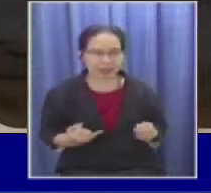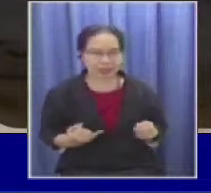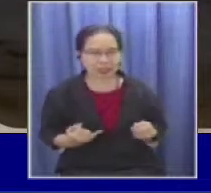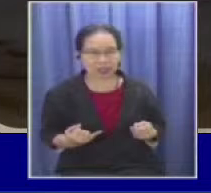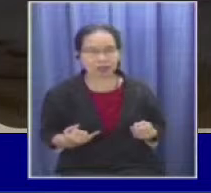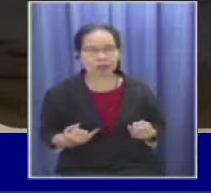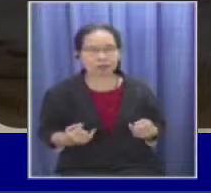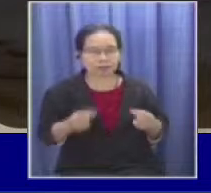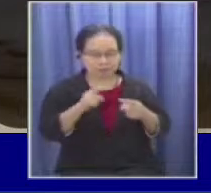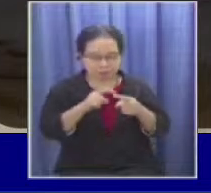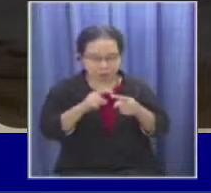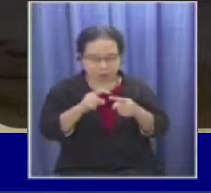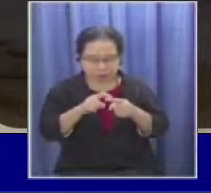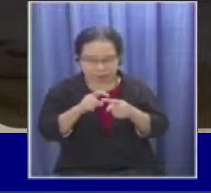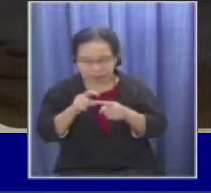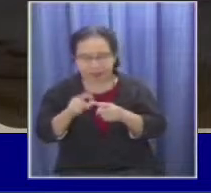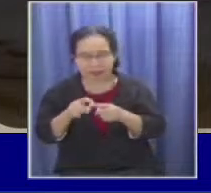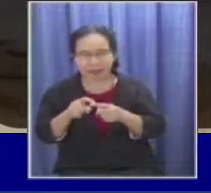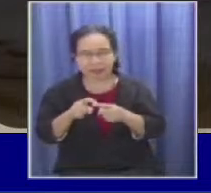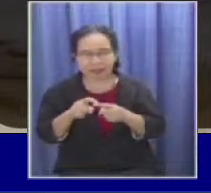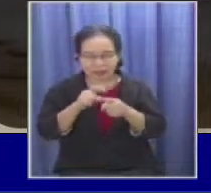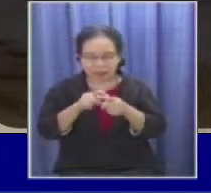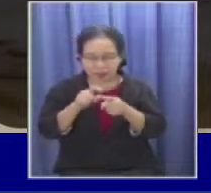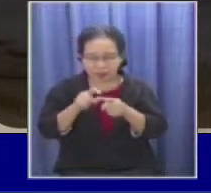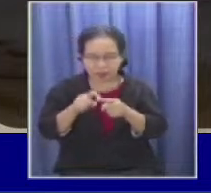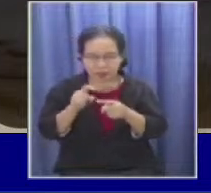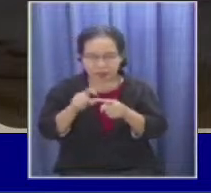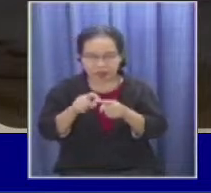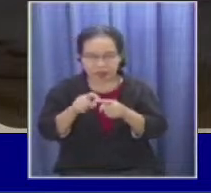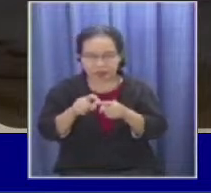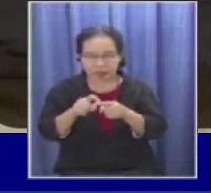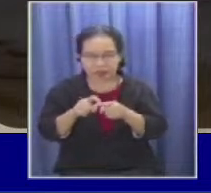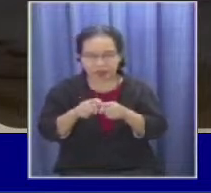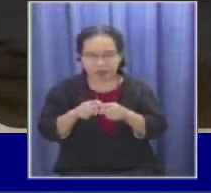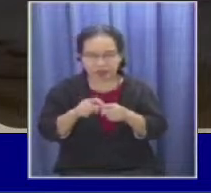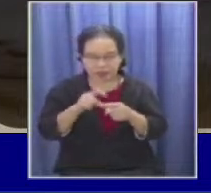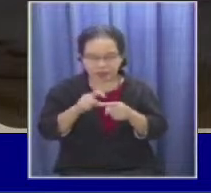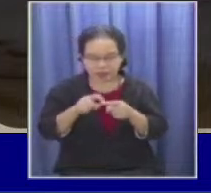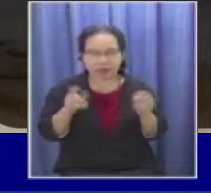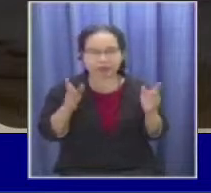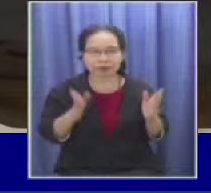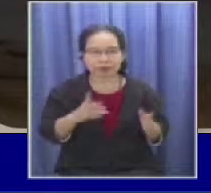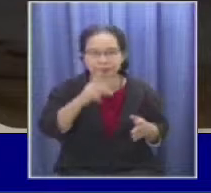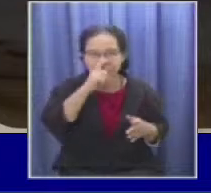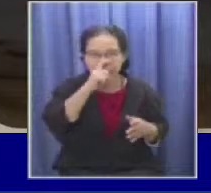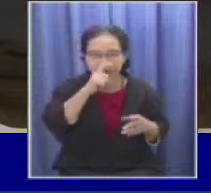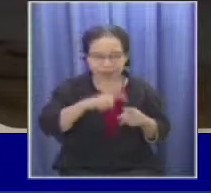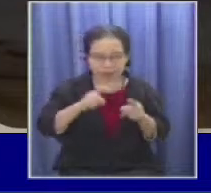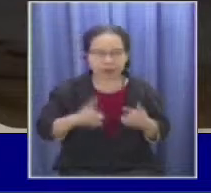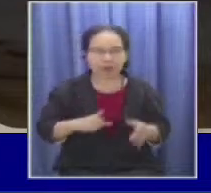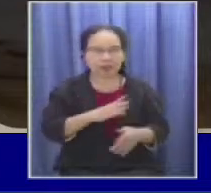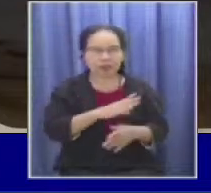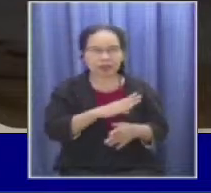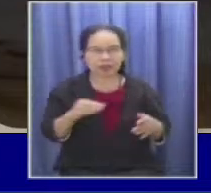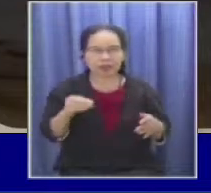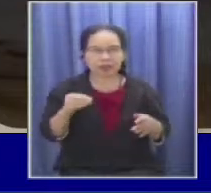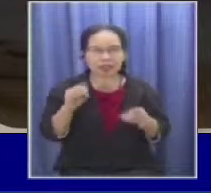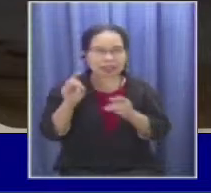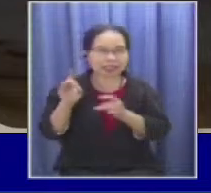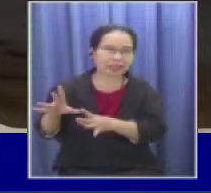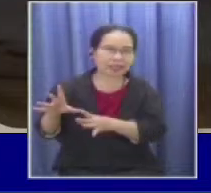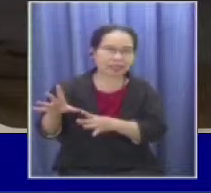abayisam obi a opa adutuo ene adutuo aye abayifuo nkrof abayifuo ne adunsifuo